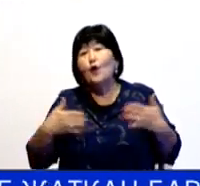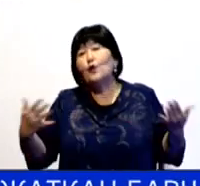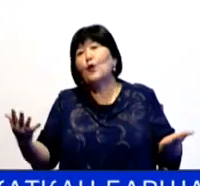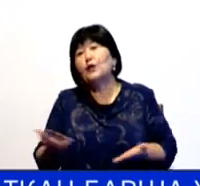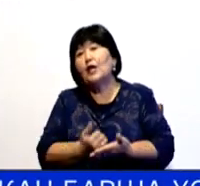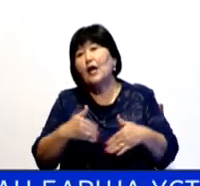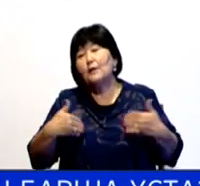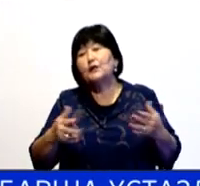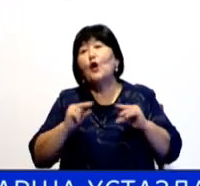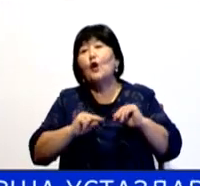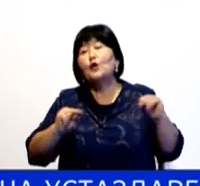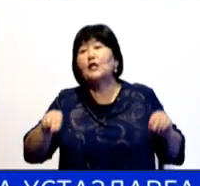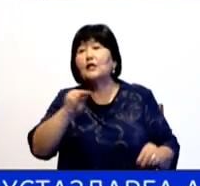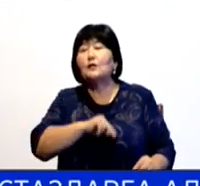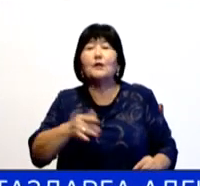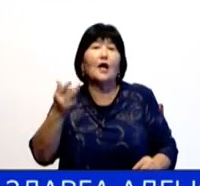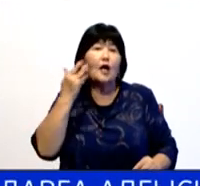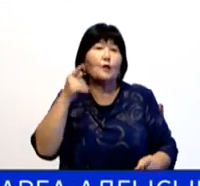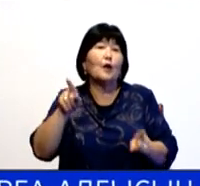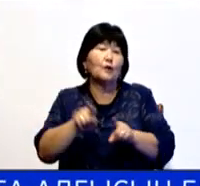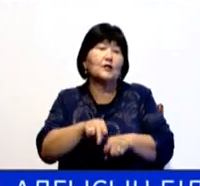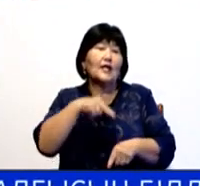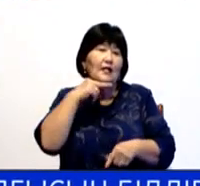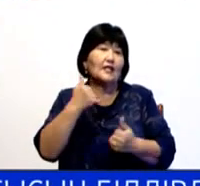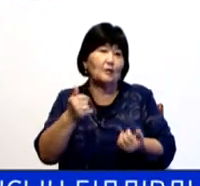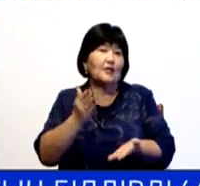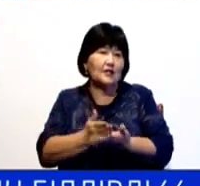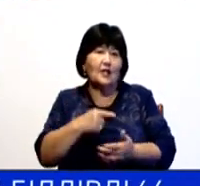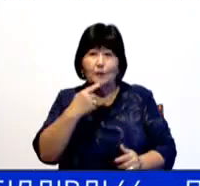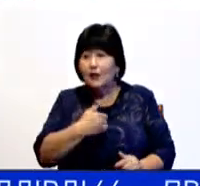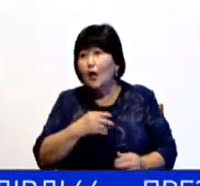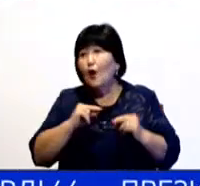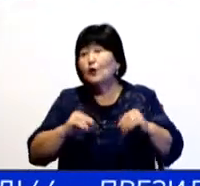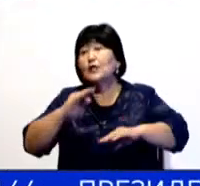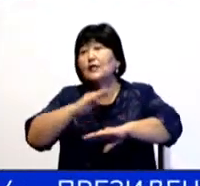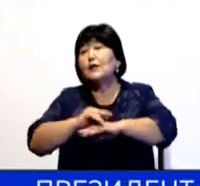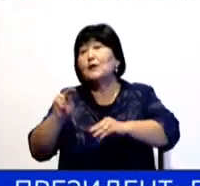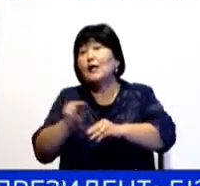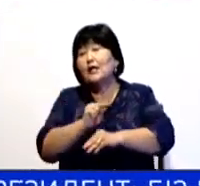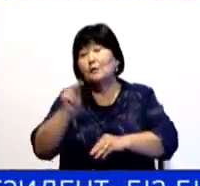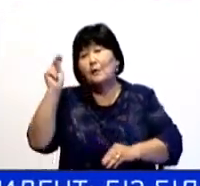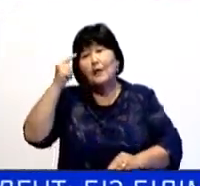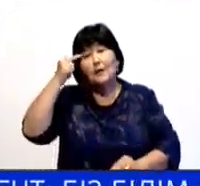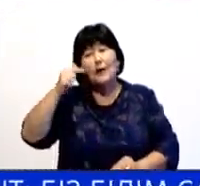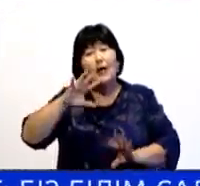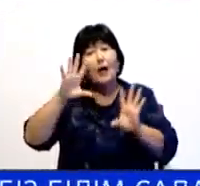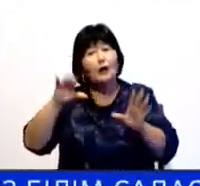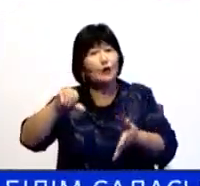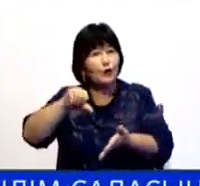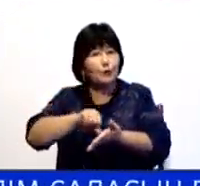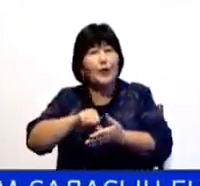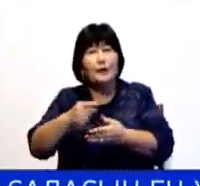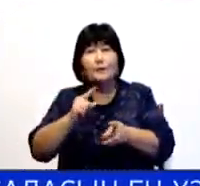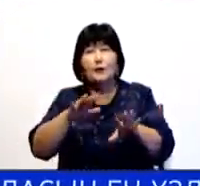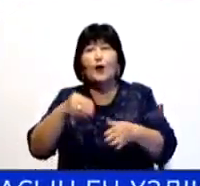тілеймін. Ұстаздардың еңбегі әр уақытта осылай елене берсін дегім келеді. Ұстаздар тәртіп пен тәрбиенің, білім мен ғылымның түп қазығы. Тағылымды